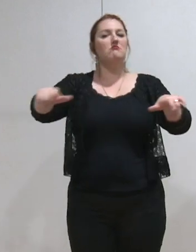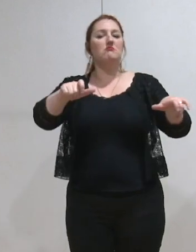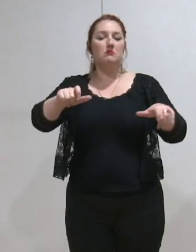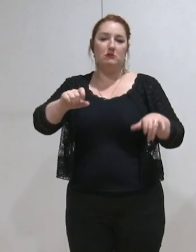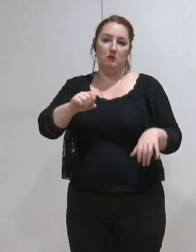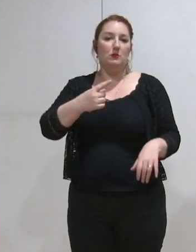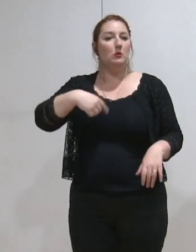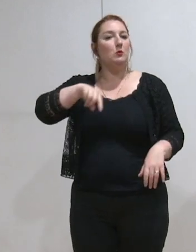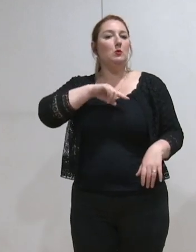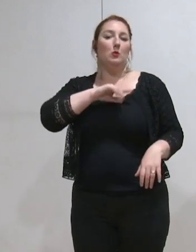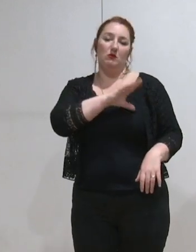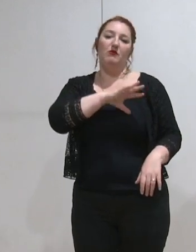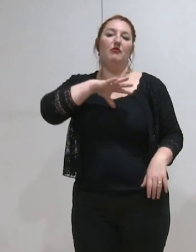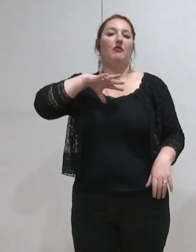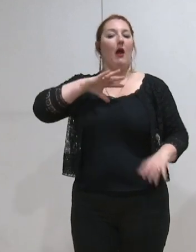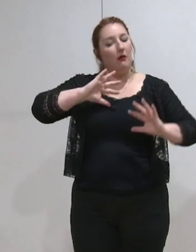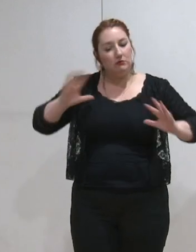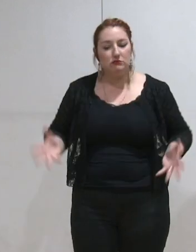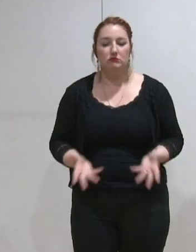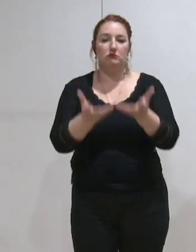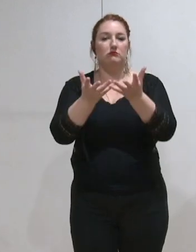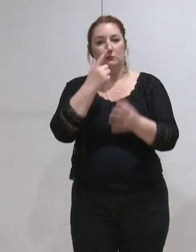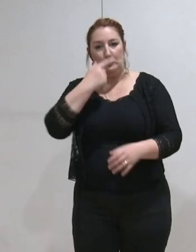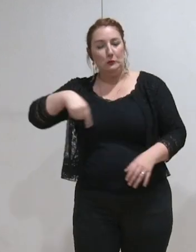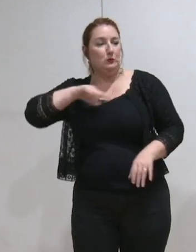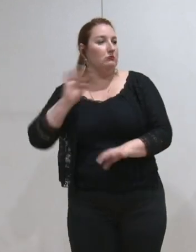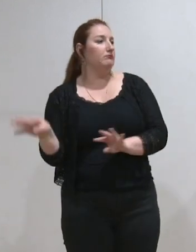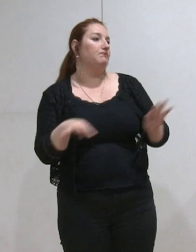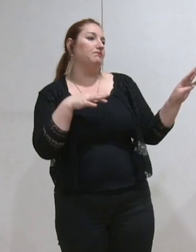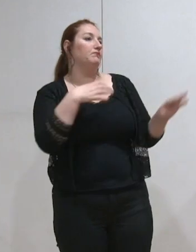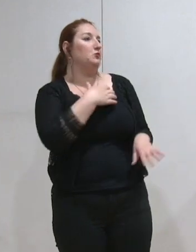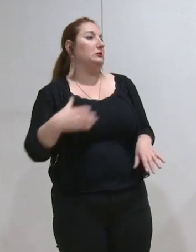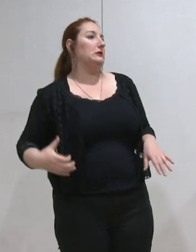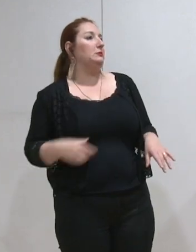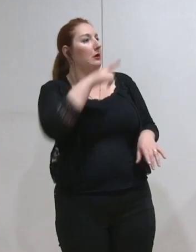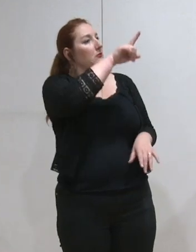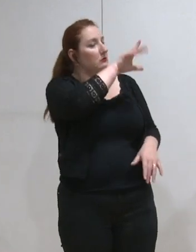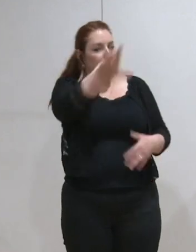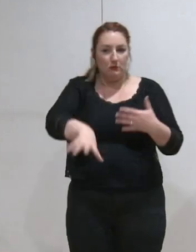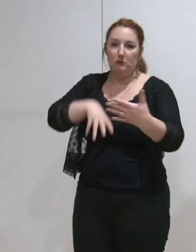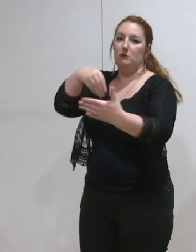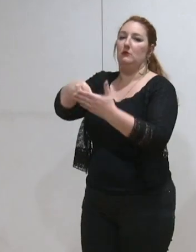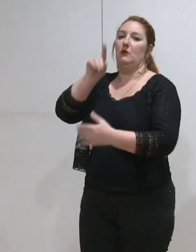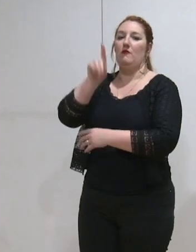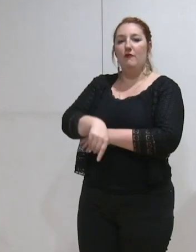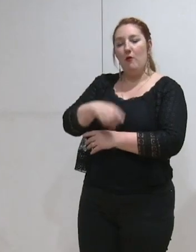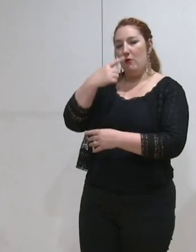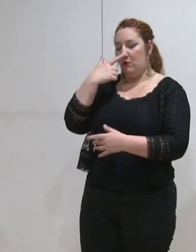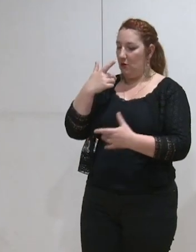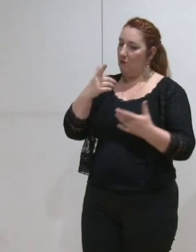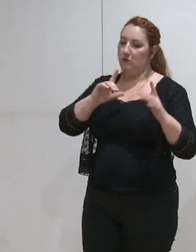collectivité municipale doit doit prendre sa part pour la faire respecter au service de tous nos